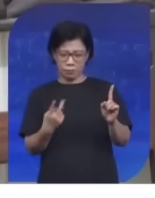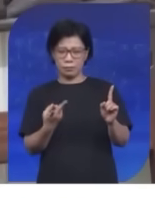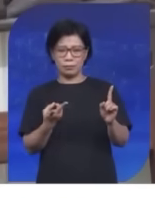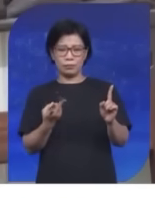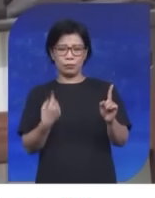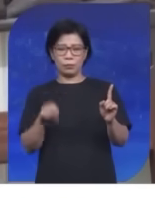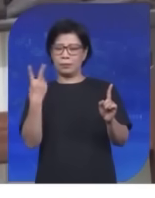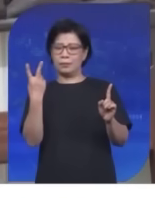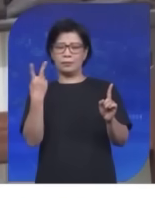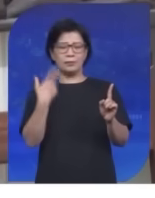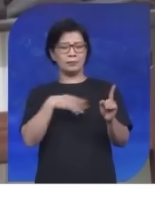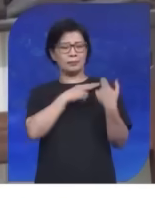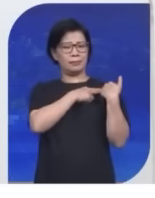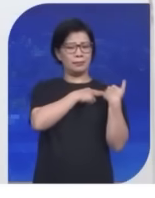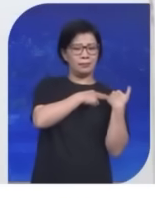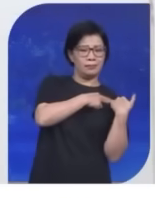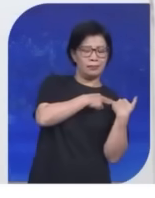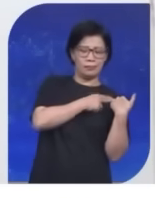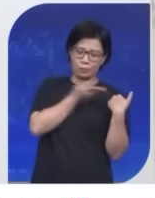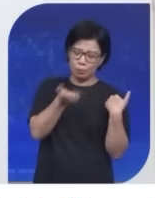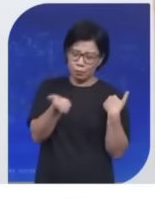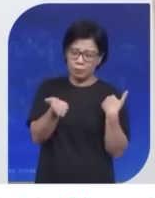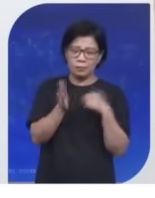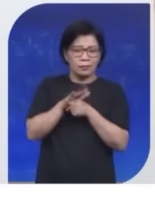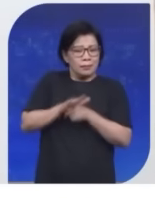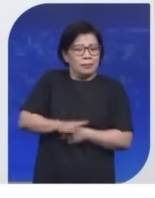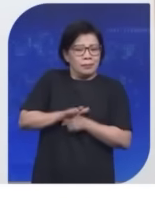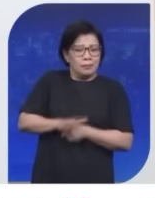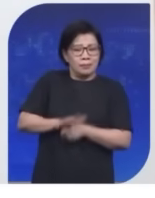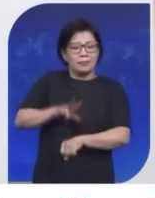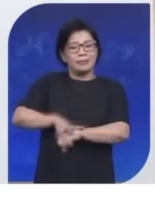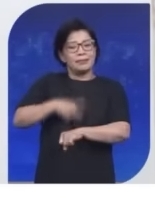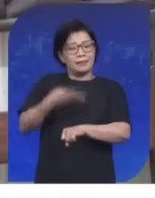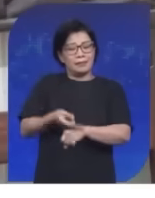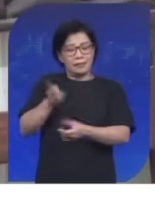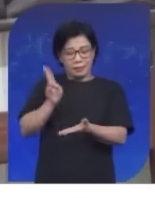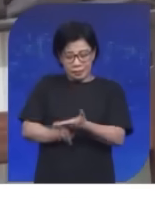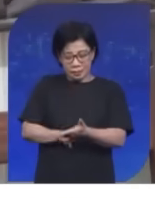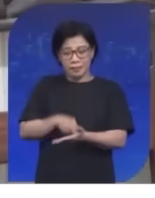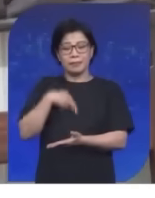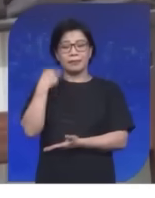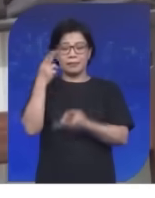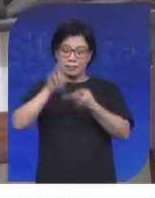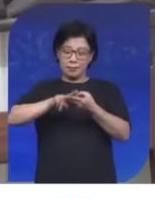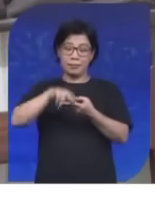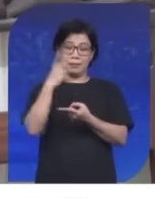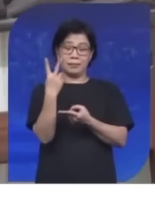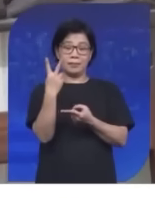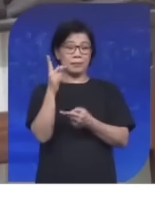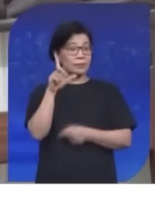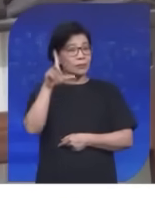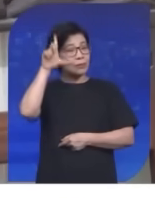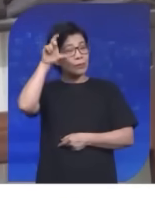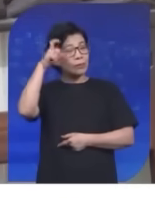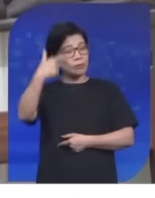một đứa thì sau này gánh nặng về nó rất là nhiều. Áp lực của mình về kinh tế phải nhân đôi. Mình có thể lo được việc học cho nó mà lo được về sau cho mình, để